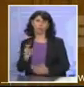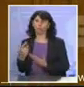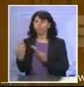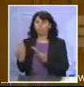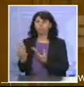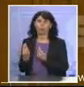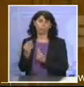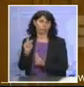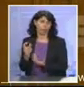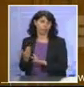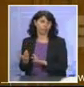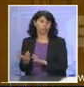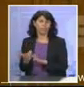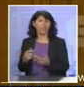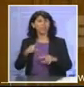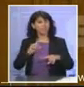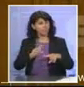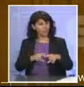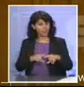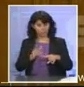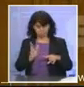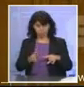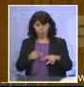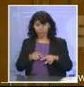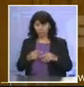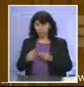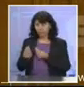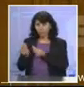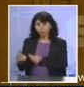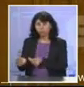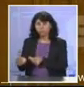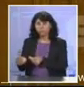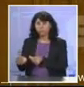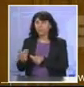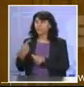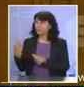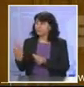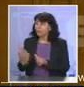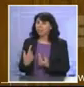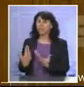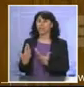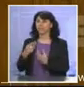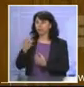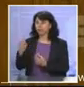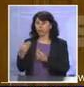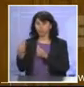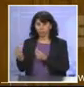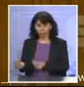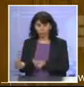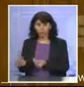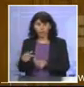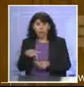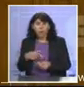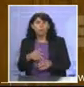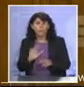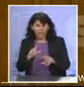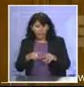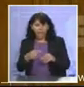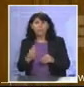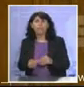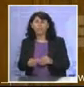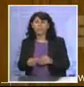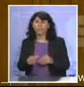αξιοπρεπείς συνθήκες διαβίωσης. Η χώρα μας όμως δεν είναι σε θέση να προσφέρει αυτές τις συνθήκες στους ηθαγενείς